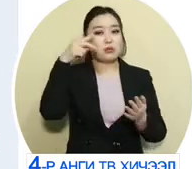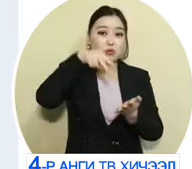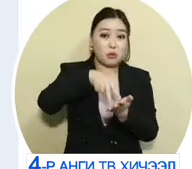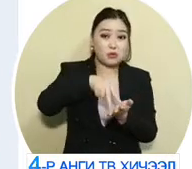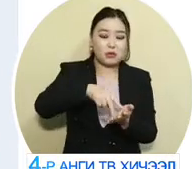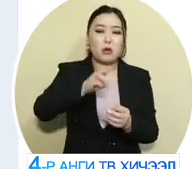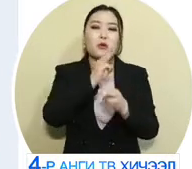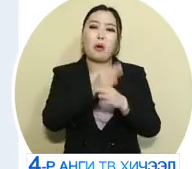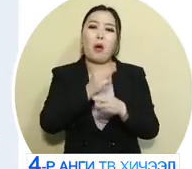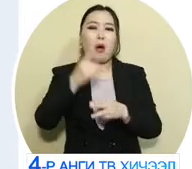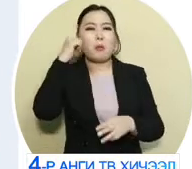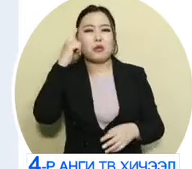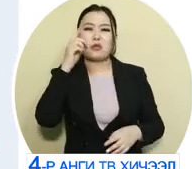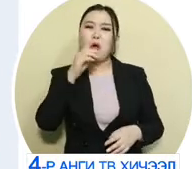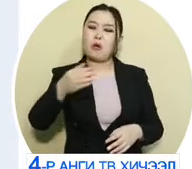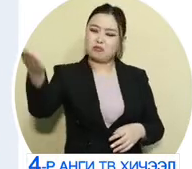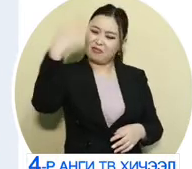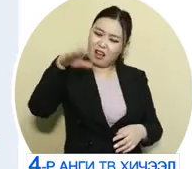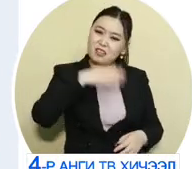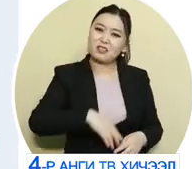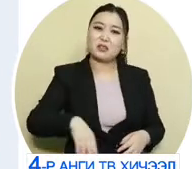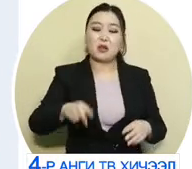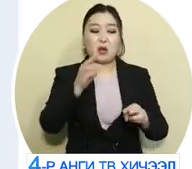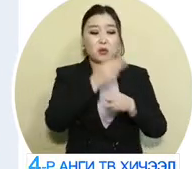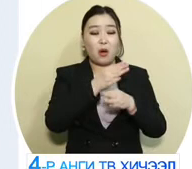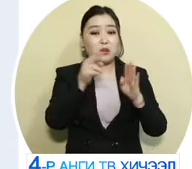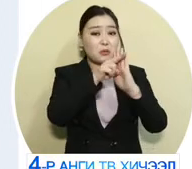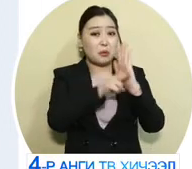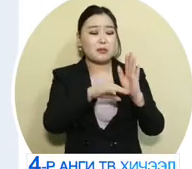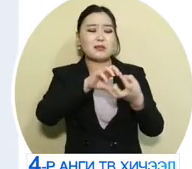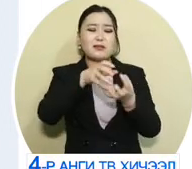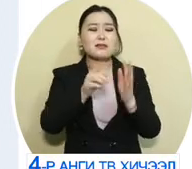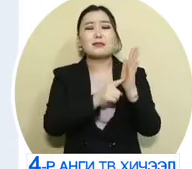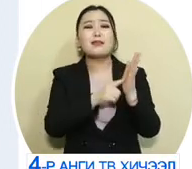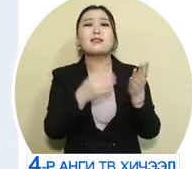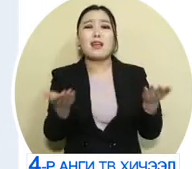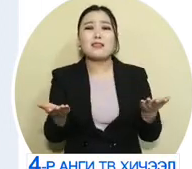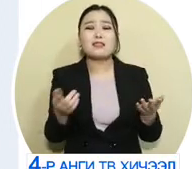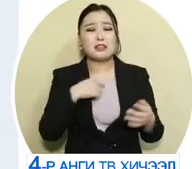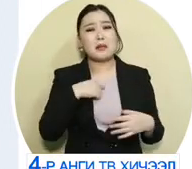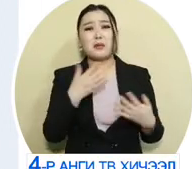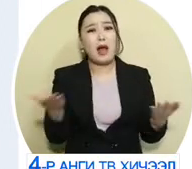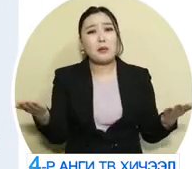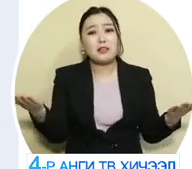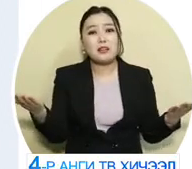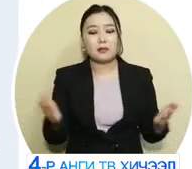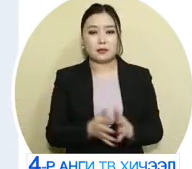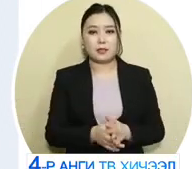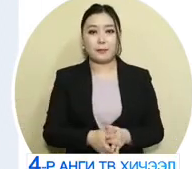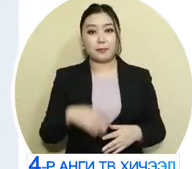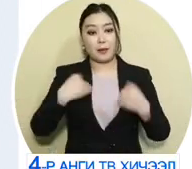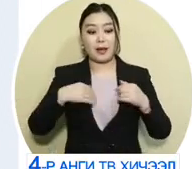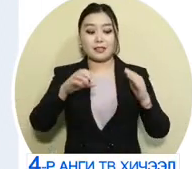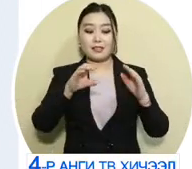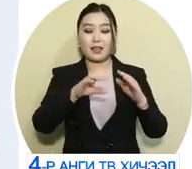ир томьёо сансарт хэрэгтэй гин тэгэхэр нь би яадаг билээ гэд энэ хэсгийг багш нь бас нэг зайтай завсар авсан